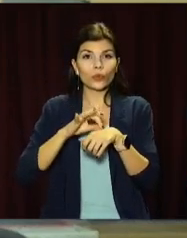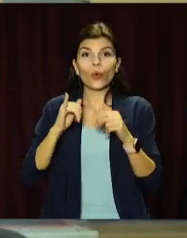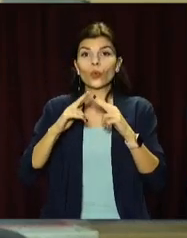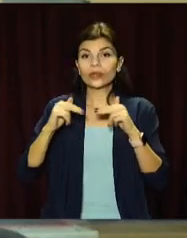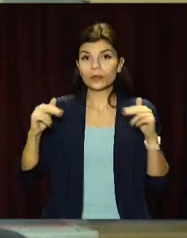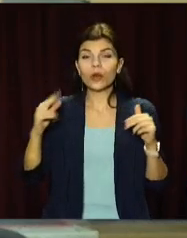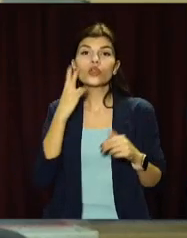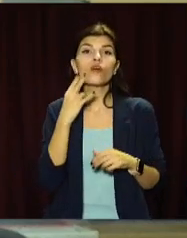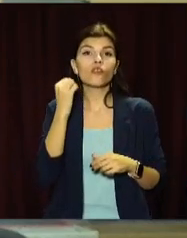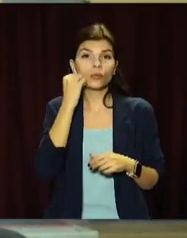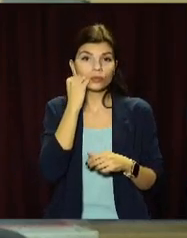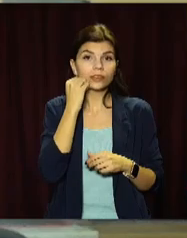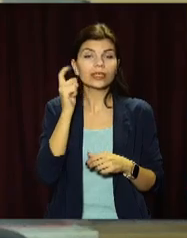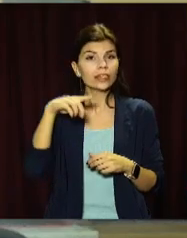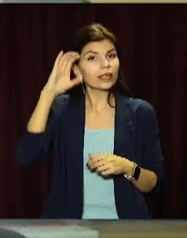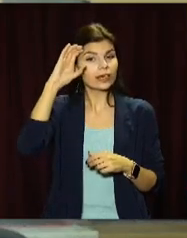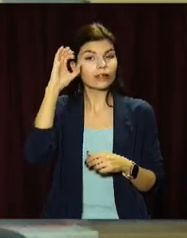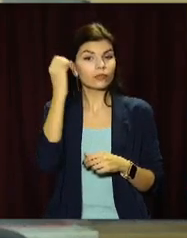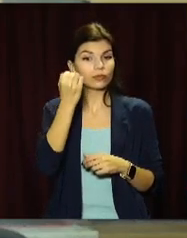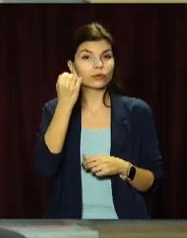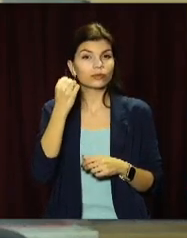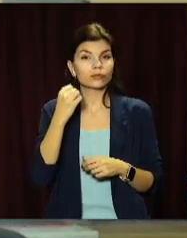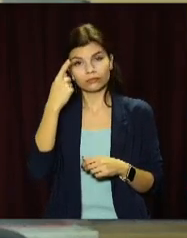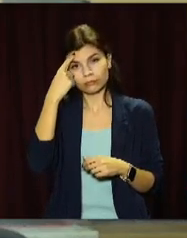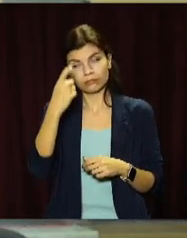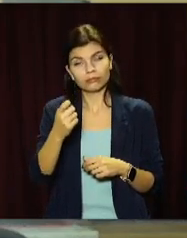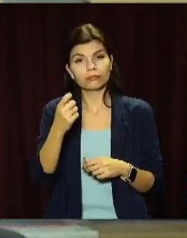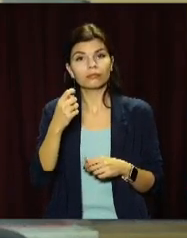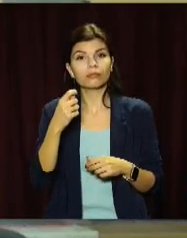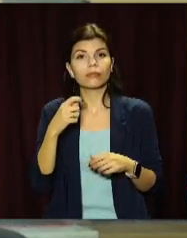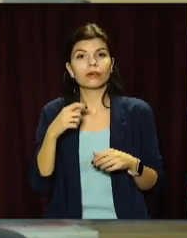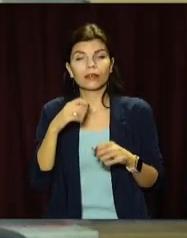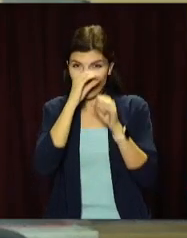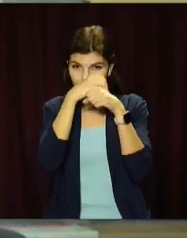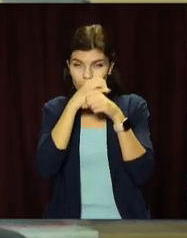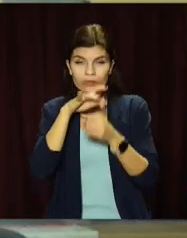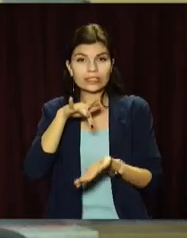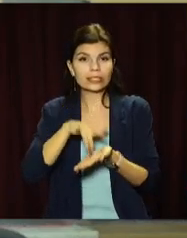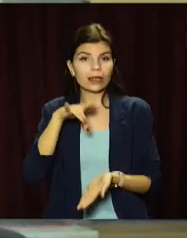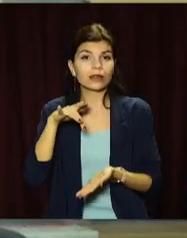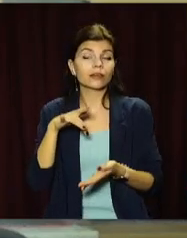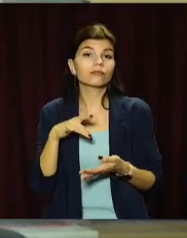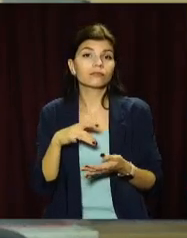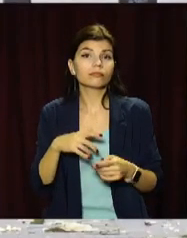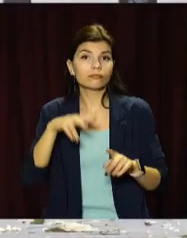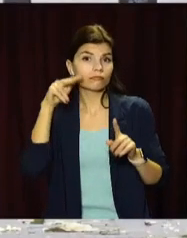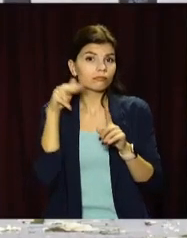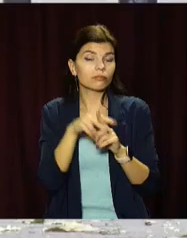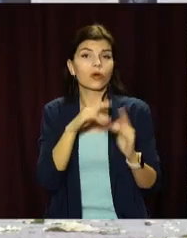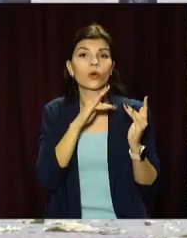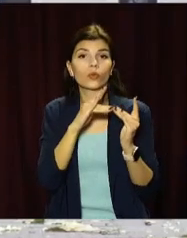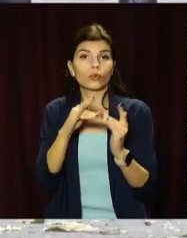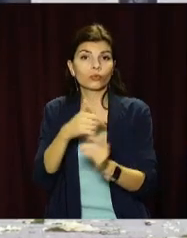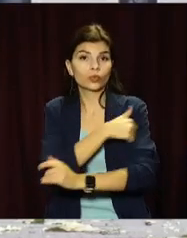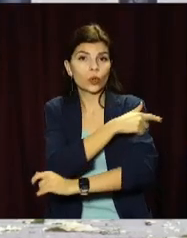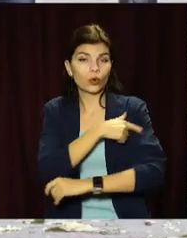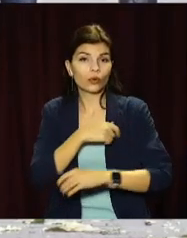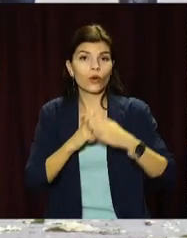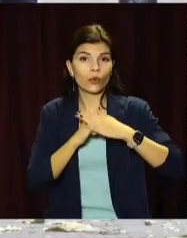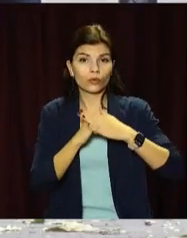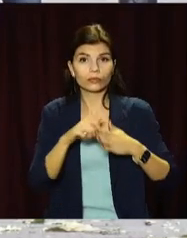Дніпрі, Новомосковську та Кривому Розі, повідомляють в обласному лабораторному центрі. Завантаженість ліжок у госпітальних